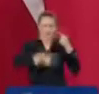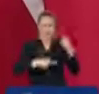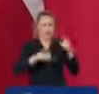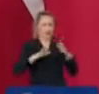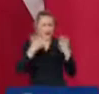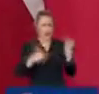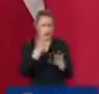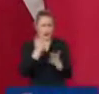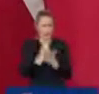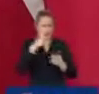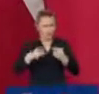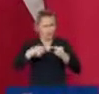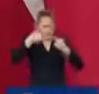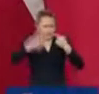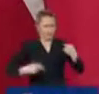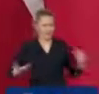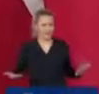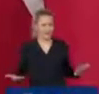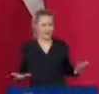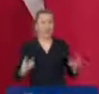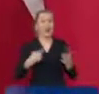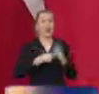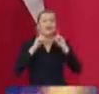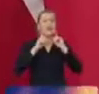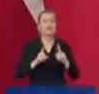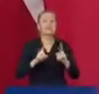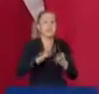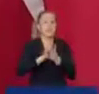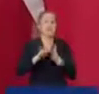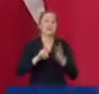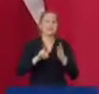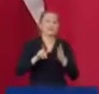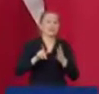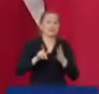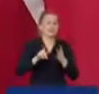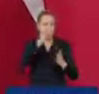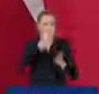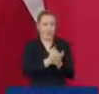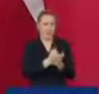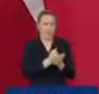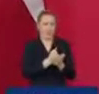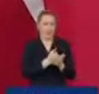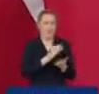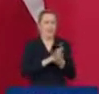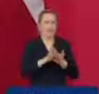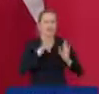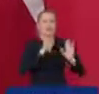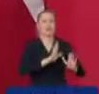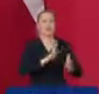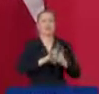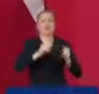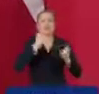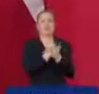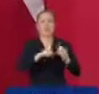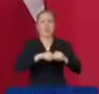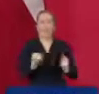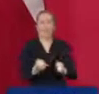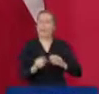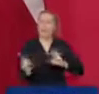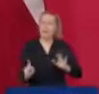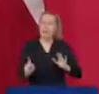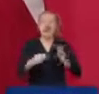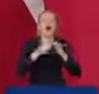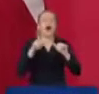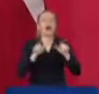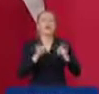konstytucyjnymi, bez tym samym naruszenia prawa, a przede wszystkim, o co bardzo proszę, bez niepotrzebnego